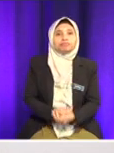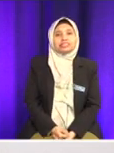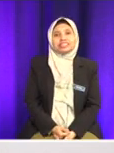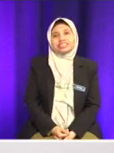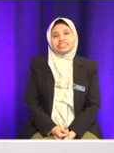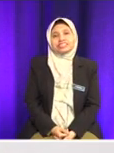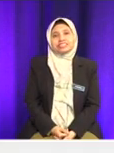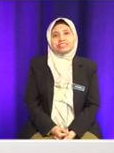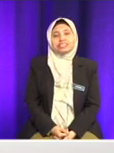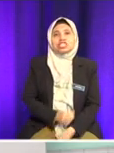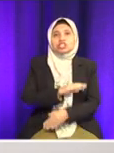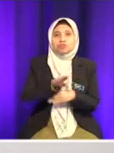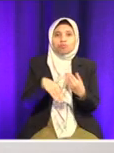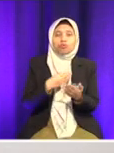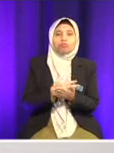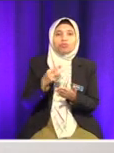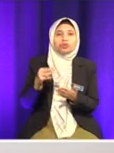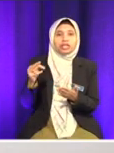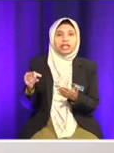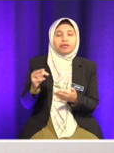cacing Oke keseluruhan